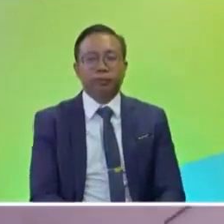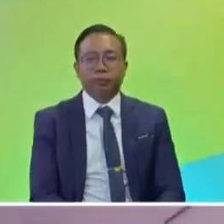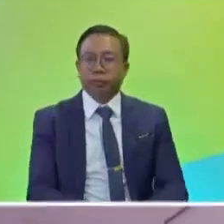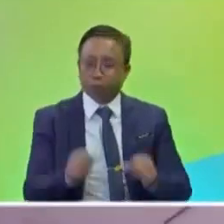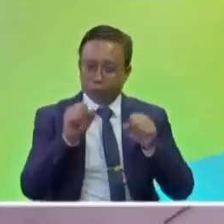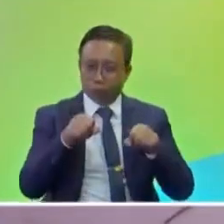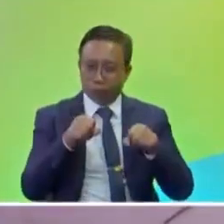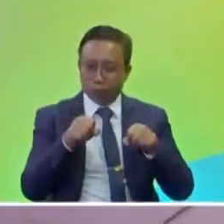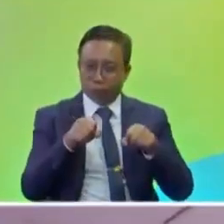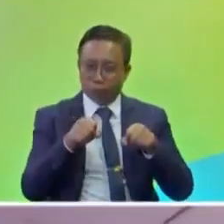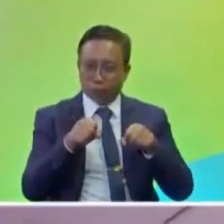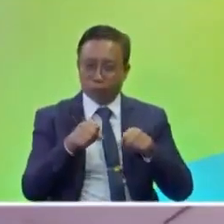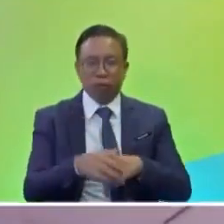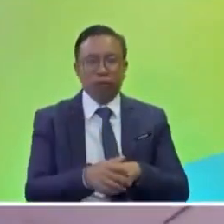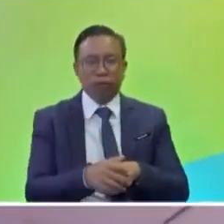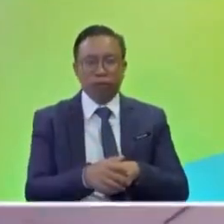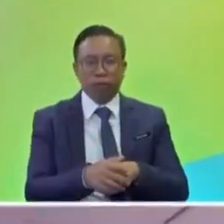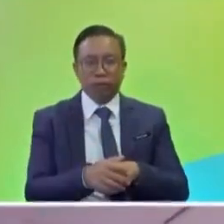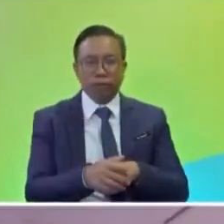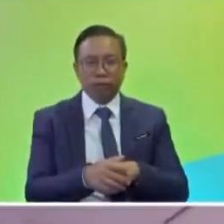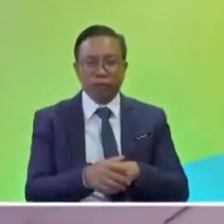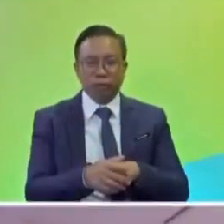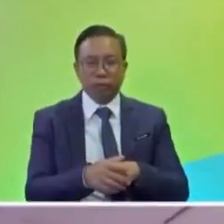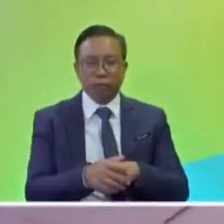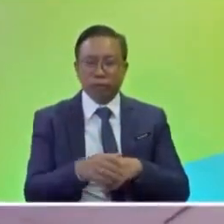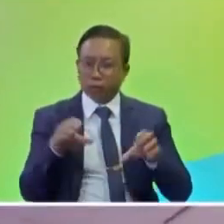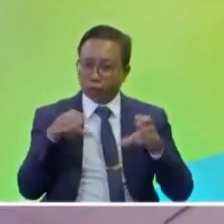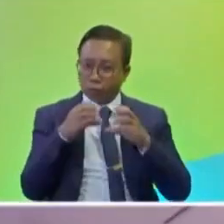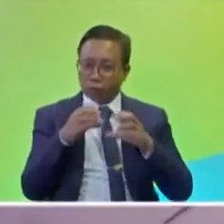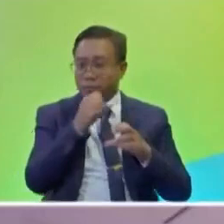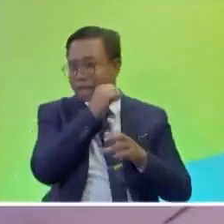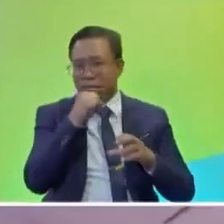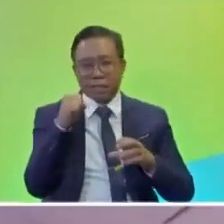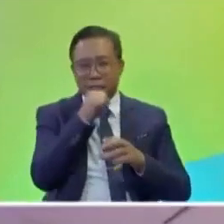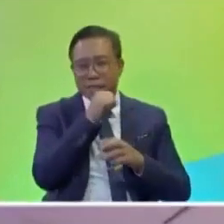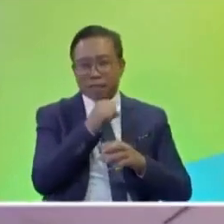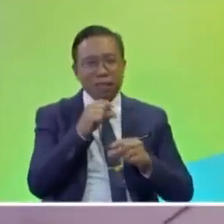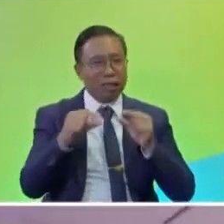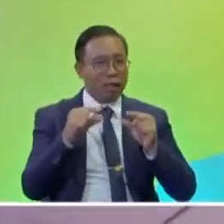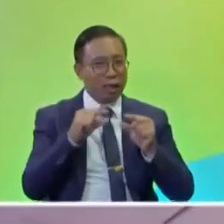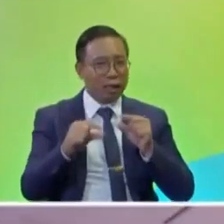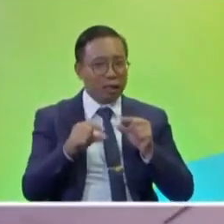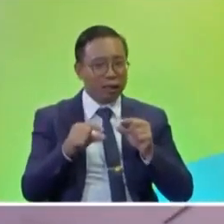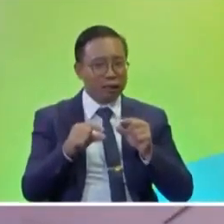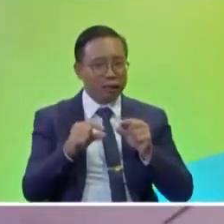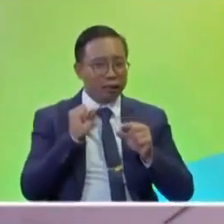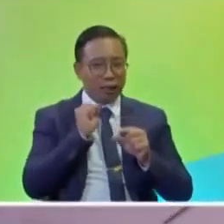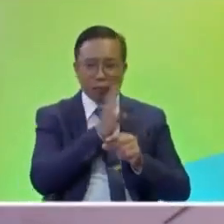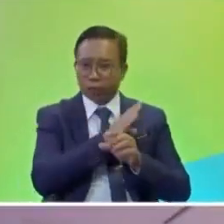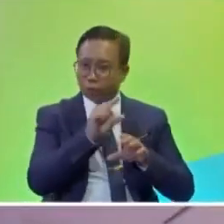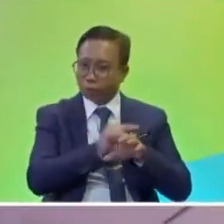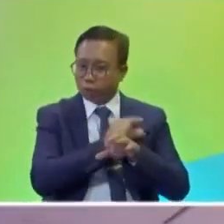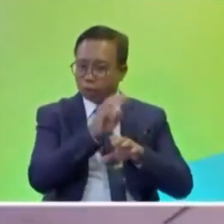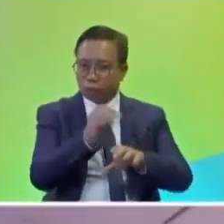tak kali ni cikgu, apa yang kita nak buat? Nyanyi. Gerak. Okay. Sambil dengan muzik. Menggunakan